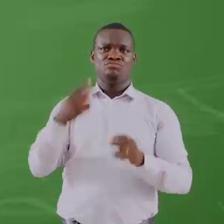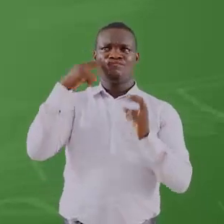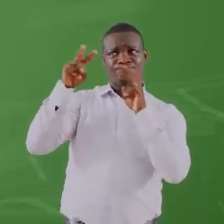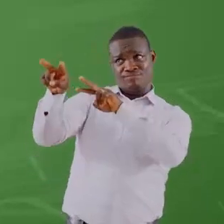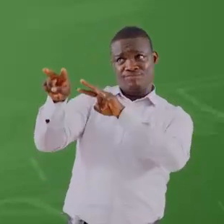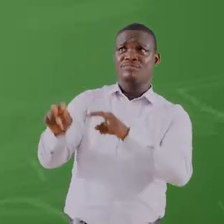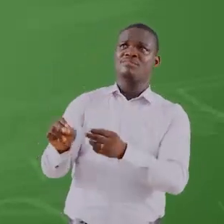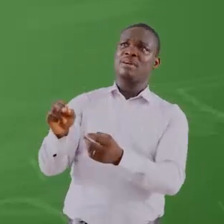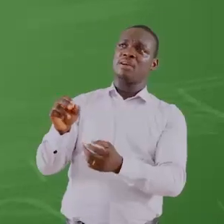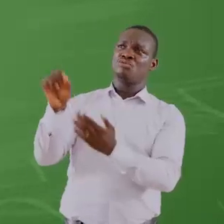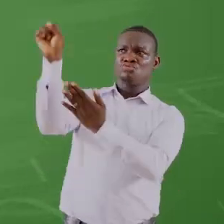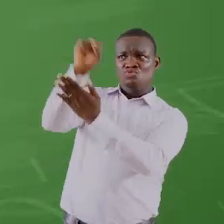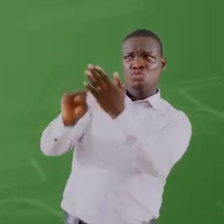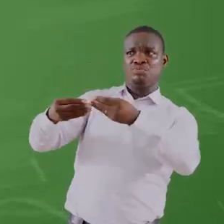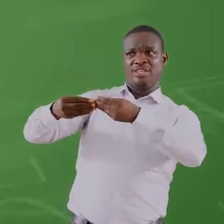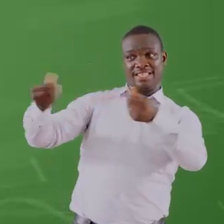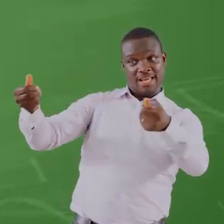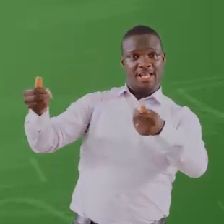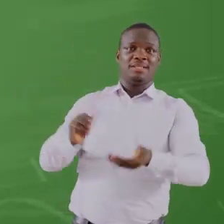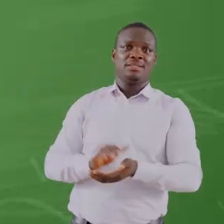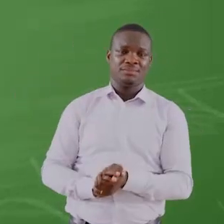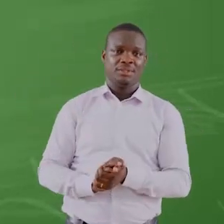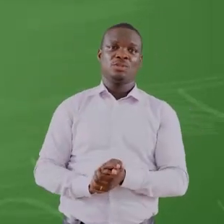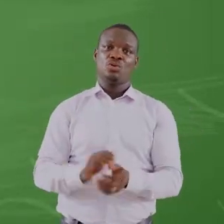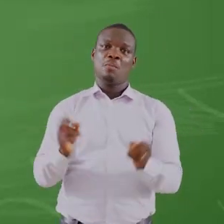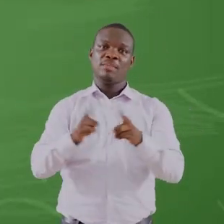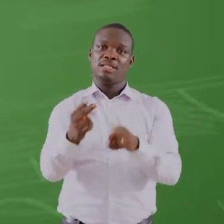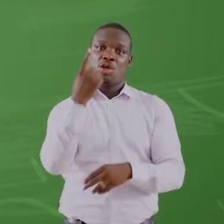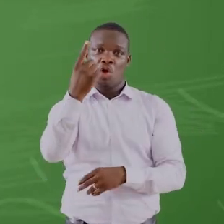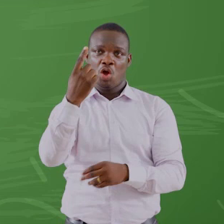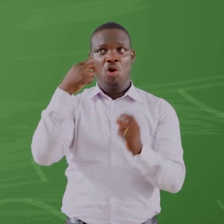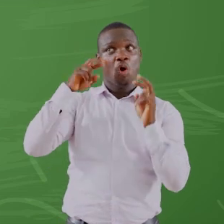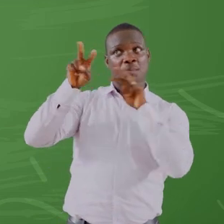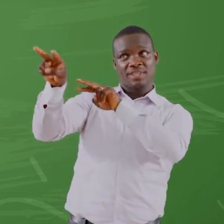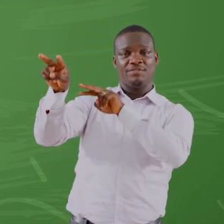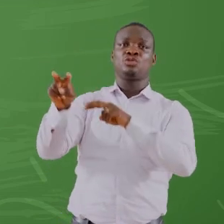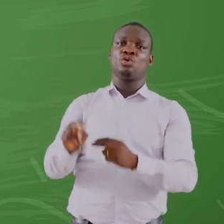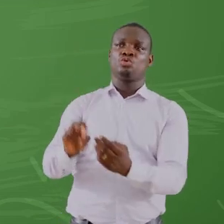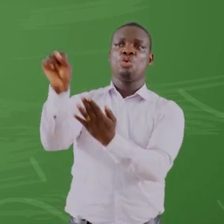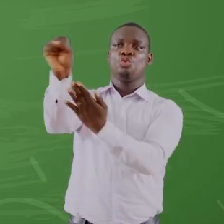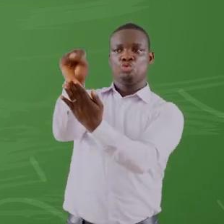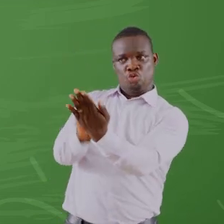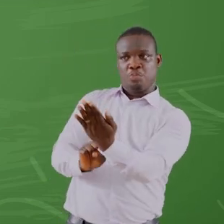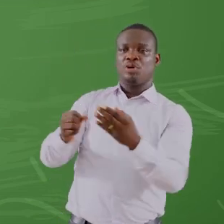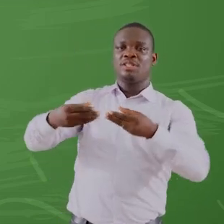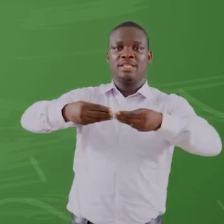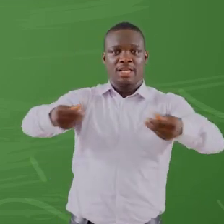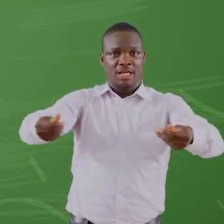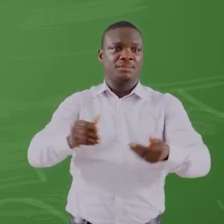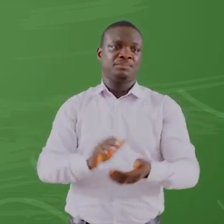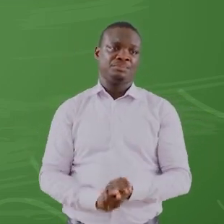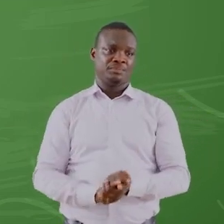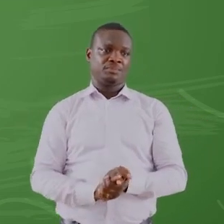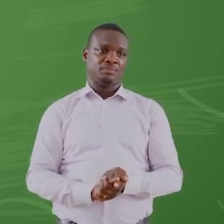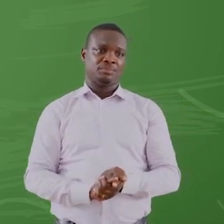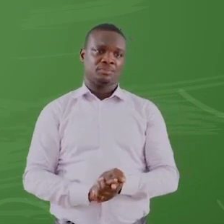de terrain. Donc, vous notez en petit 1, observation d'une coupe de terrain. Dites